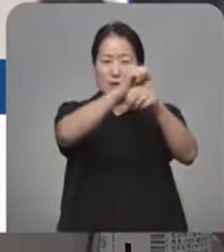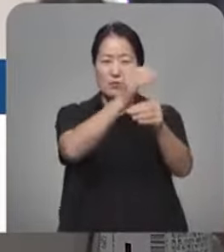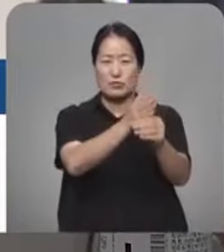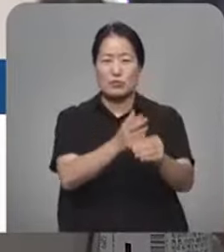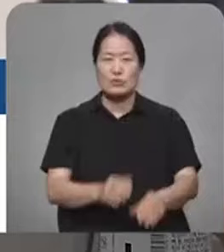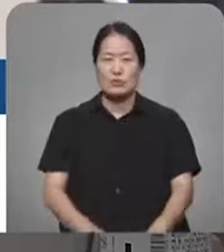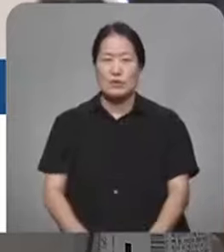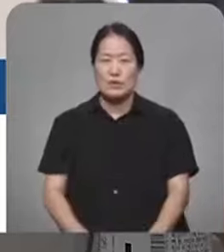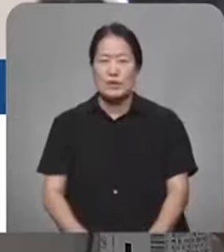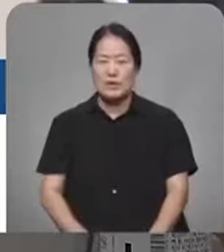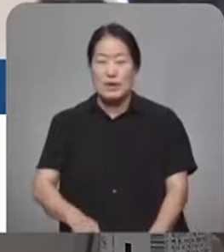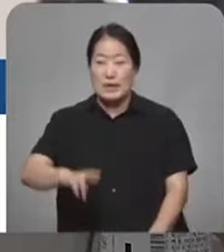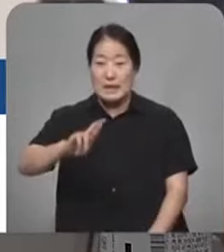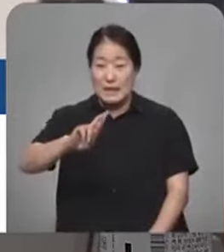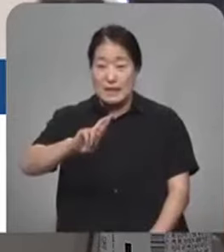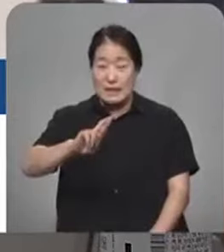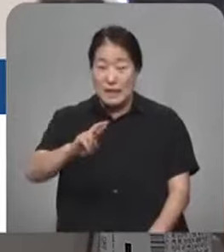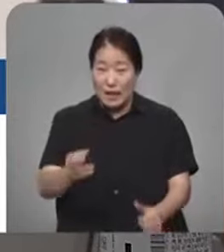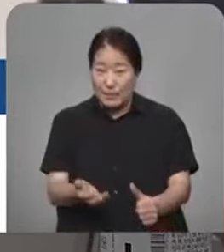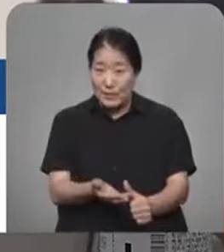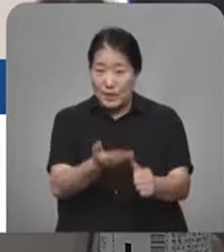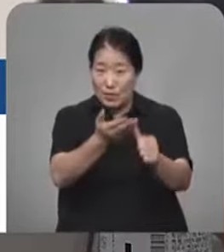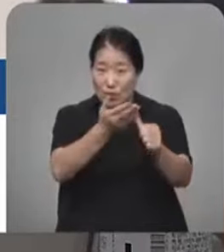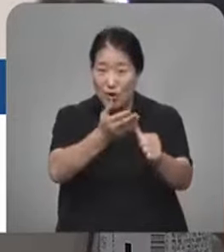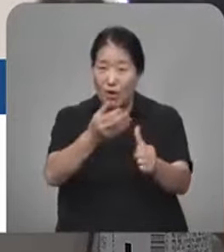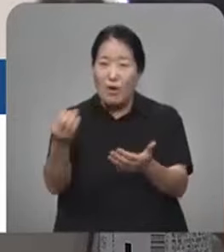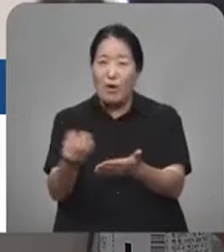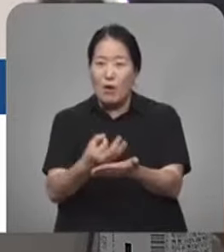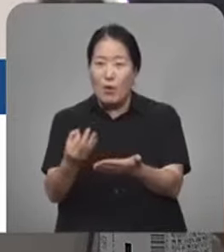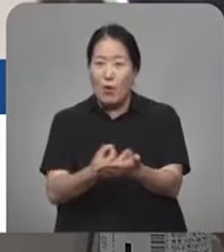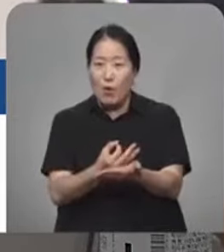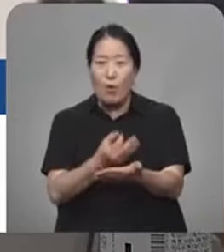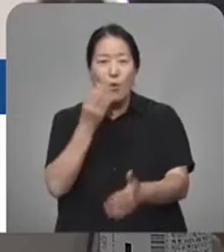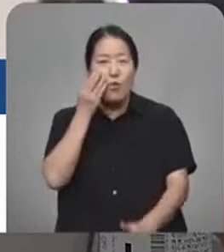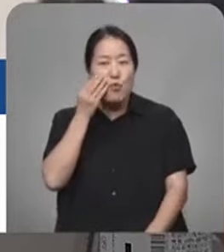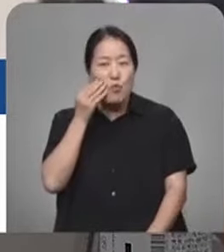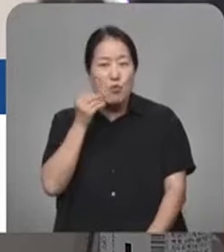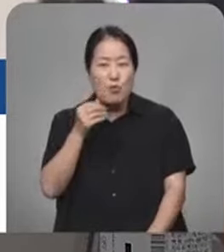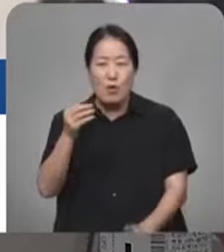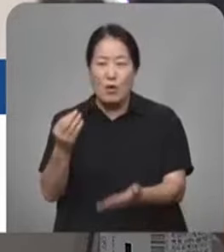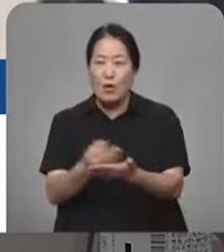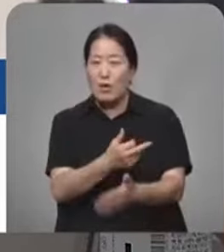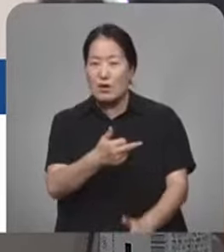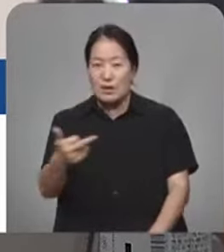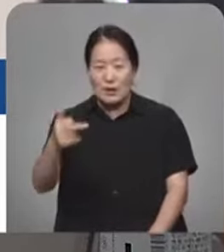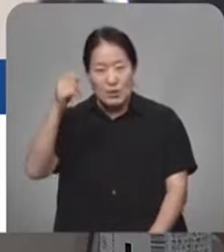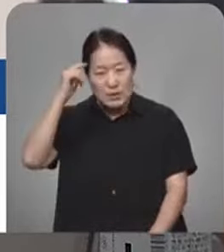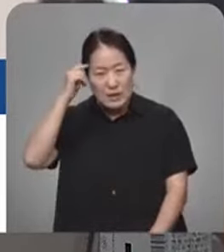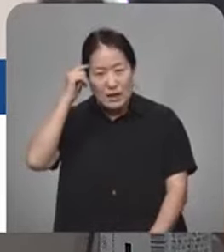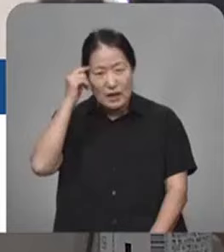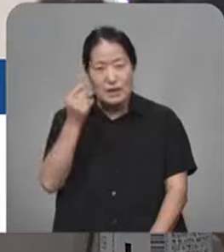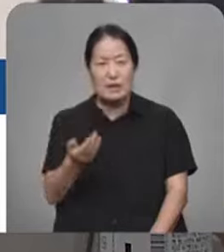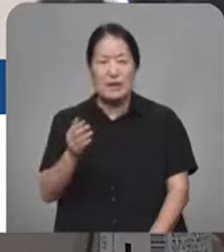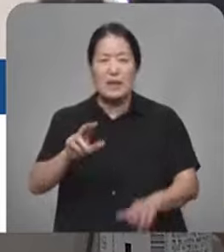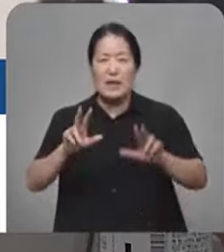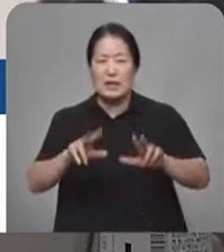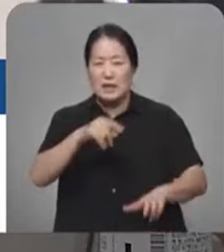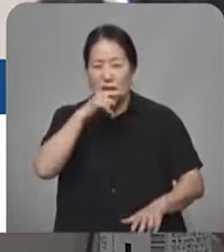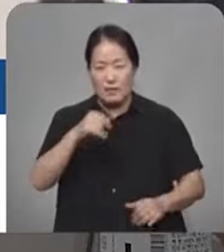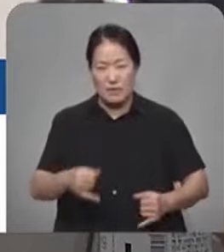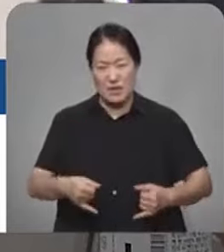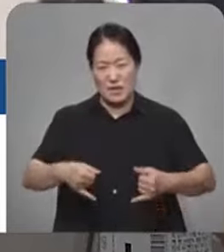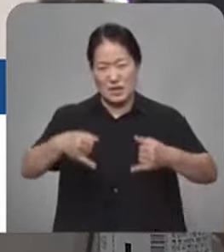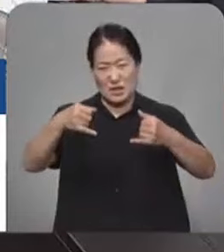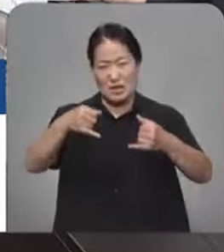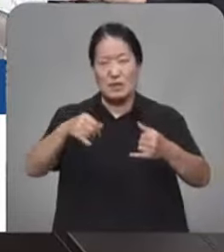그 고수익 그런 저기 좀 이미지가 있어가지고 그렇게 해왔는데 인삼 농업마저도 빚지고 있어요,